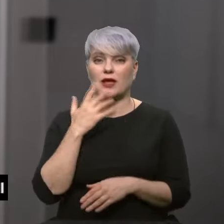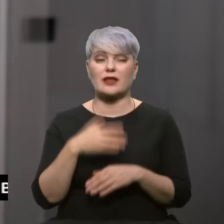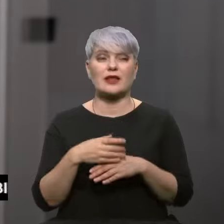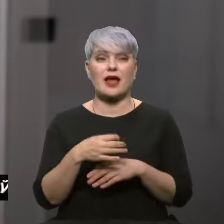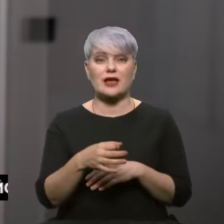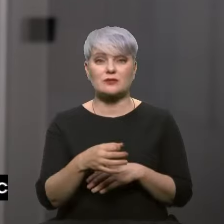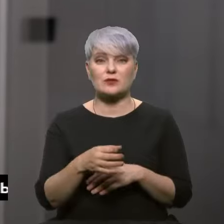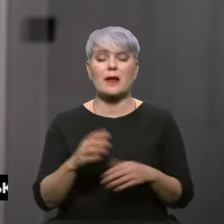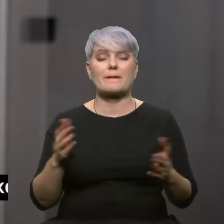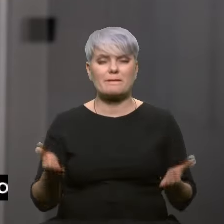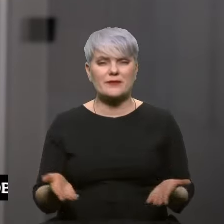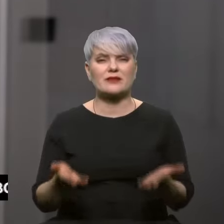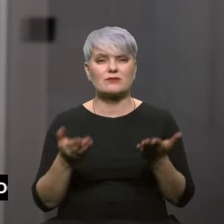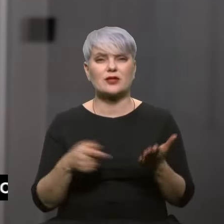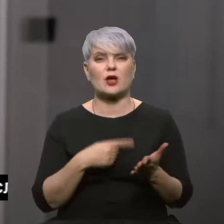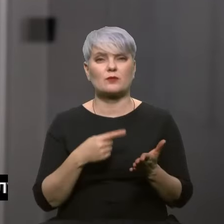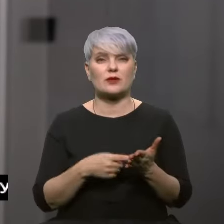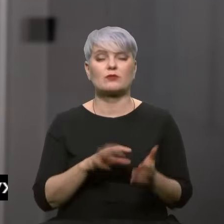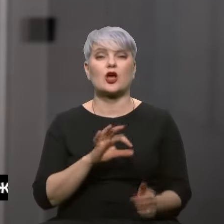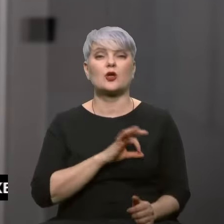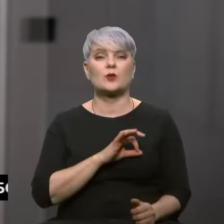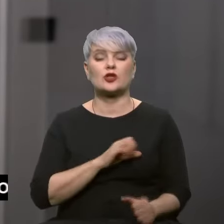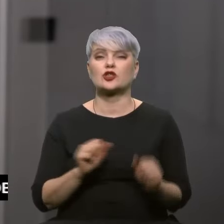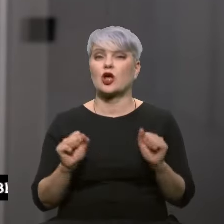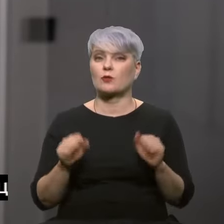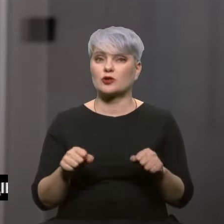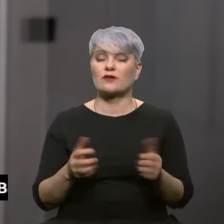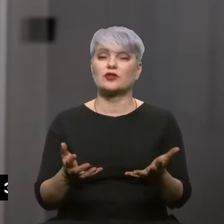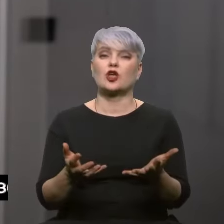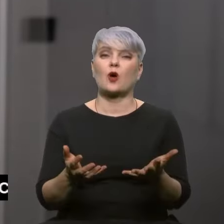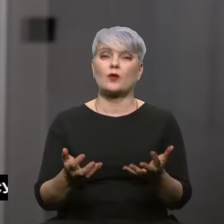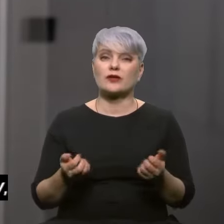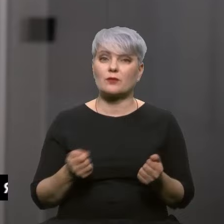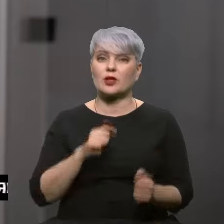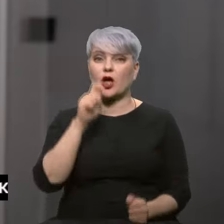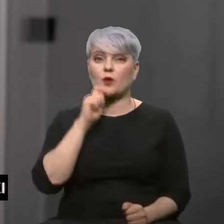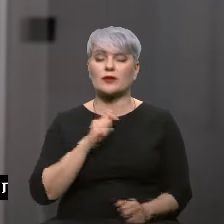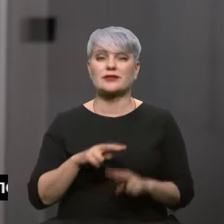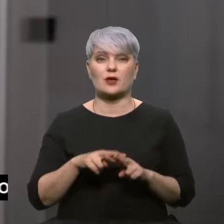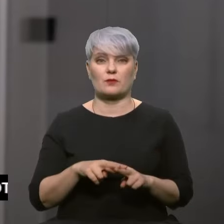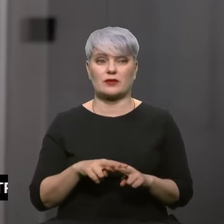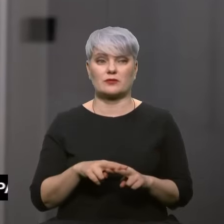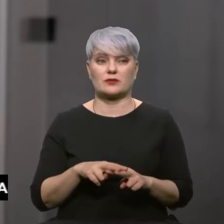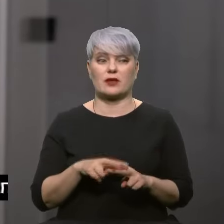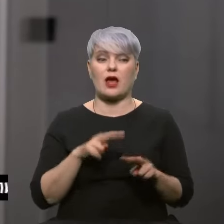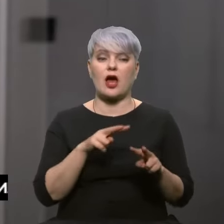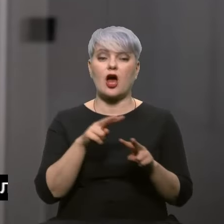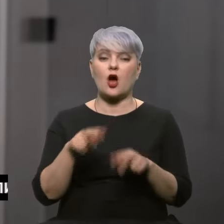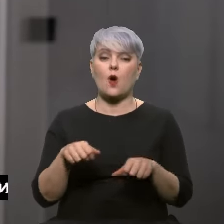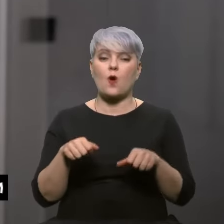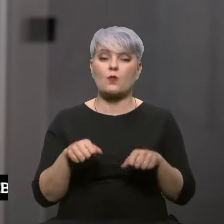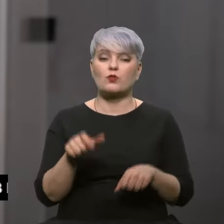неодноразово порушували питання щодо юридичної можливості отримати український паспорт. Та омбудсмен не виключає дискусії